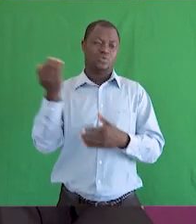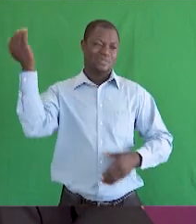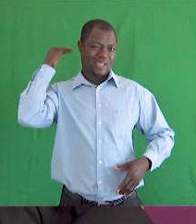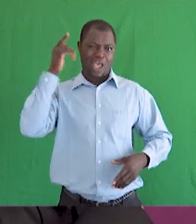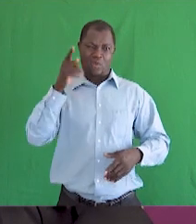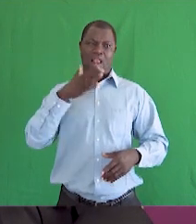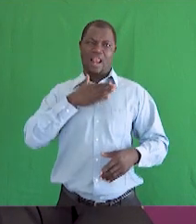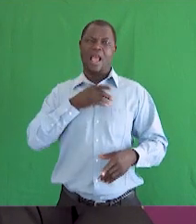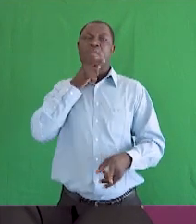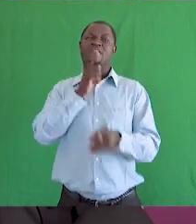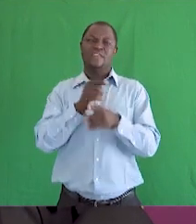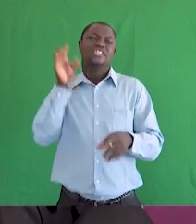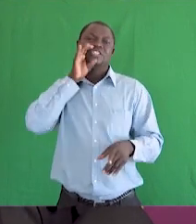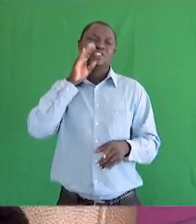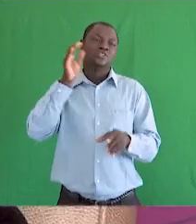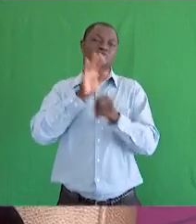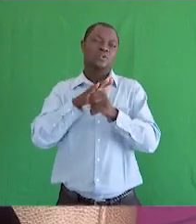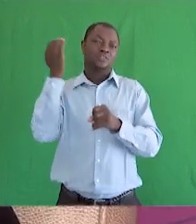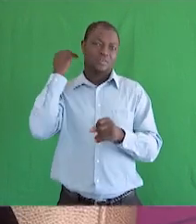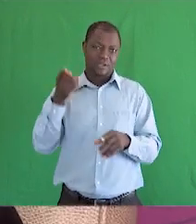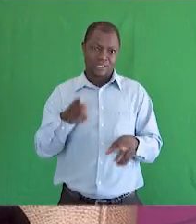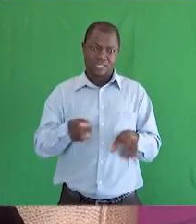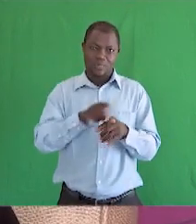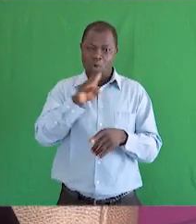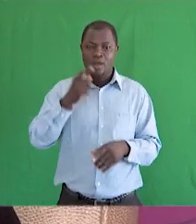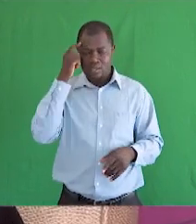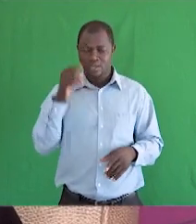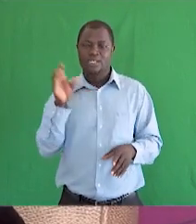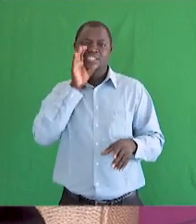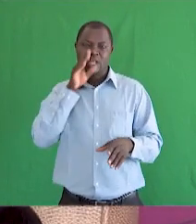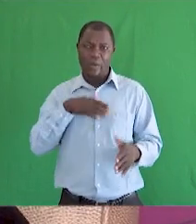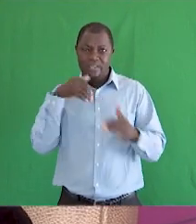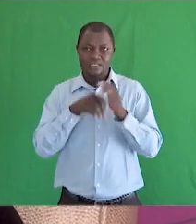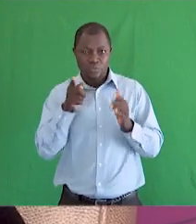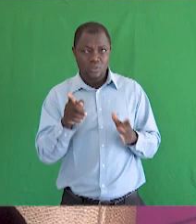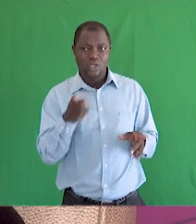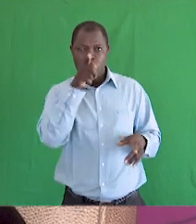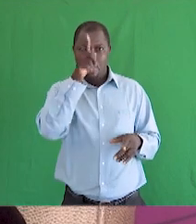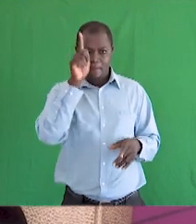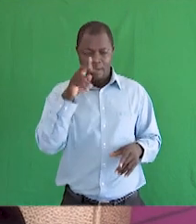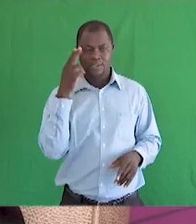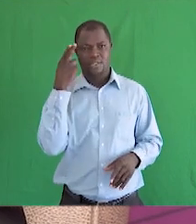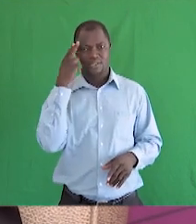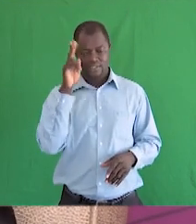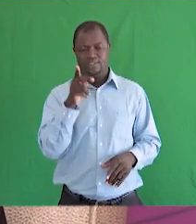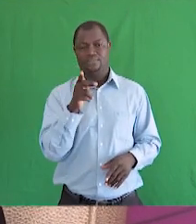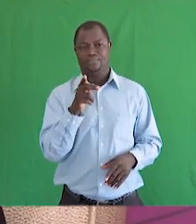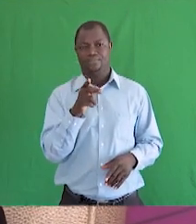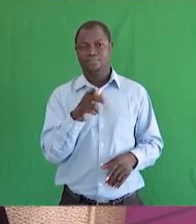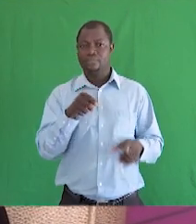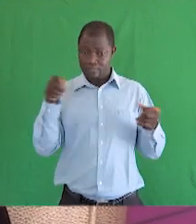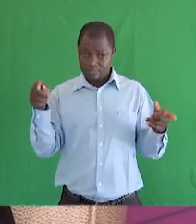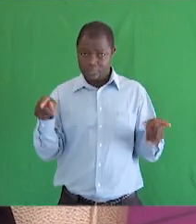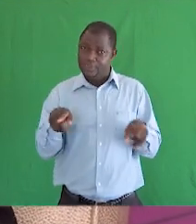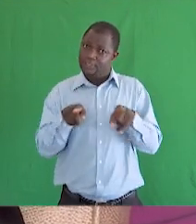netsozi. Uchafunga pachashika nare kubasa. Wenzo atotiza ndoro randa itu. Kwa saka tukuti nzukwa nana ipa matongo Mai Chisamba. Lega iti Mai